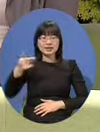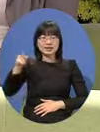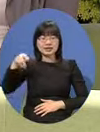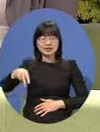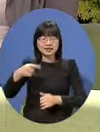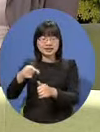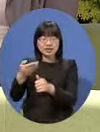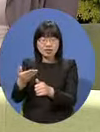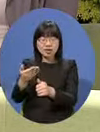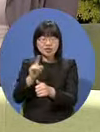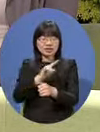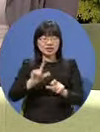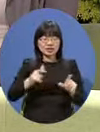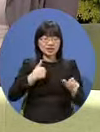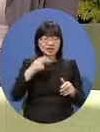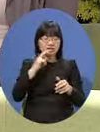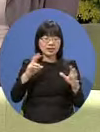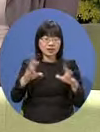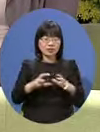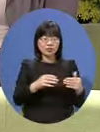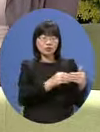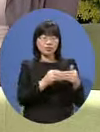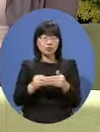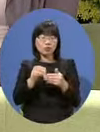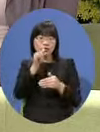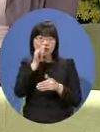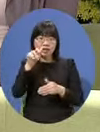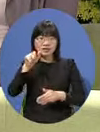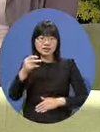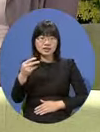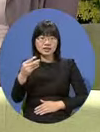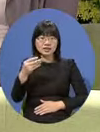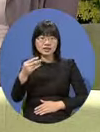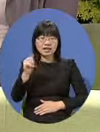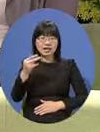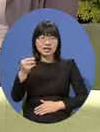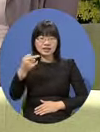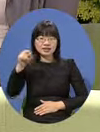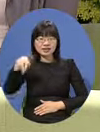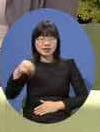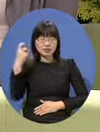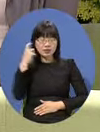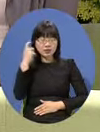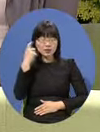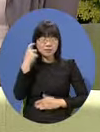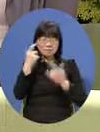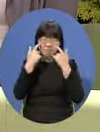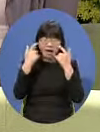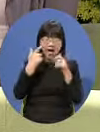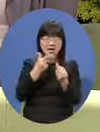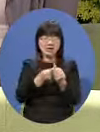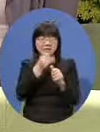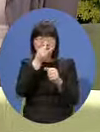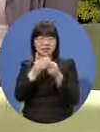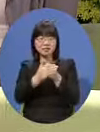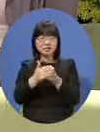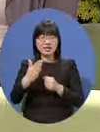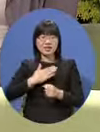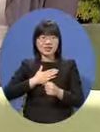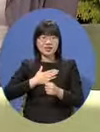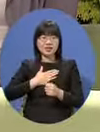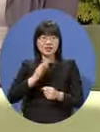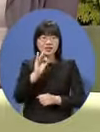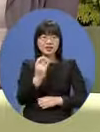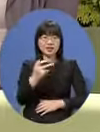이제 음악회를 제가 데리고 간 적이 있는데 클라리넷 소리가 굉장히 인상이 깊었나 봐요. 그래서 저한테 그